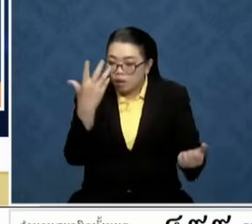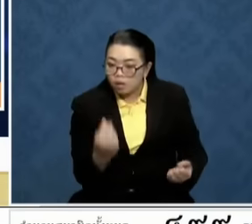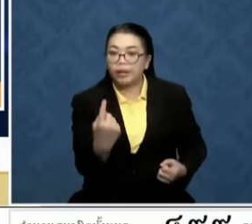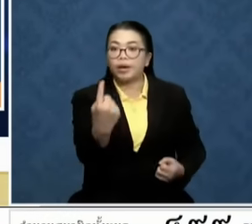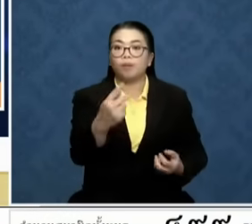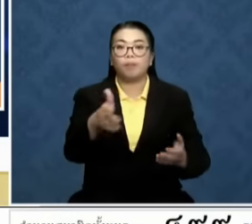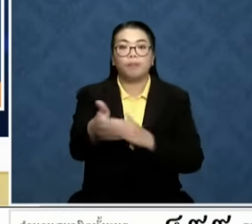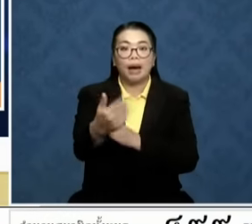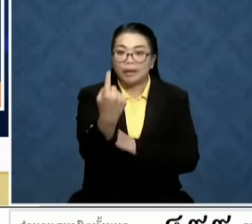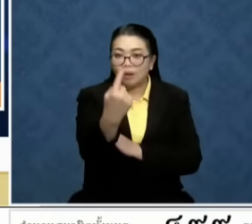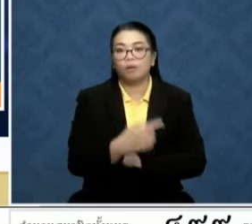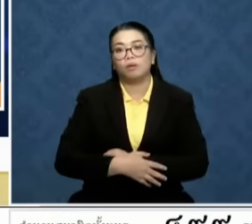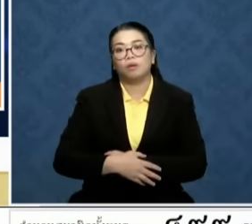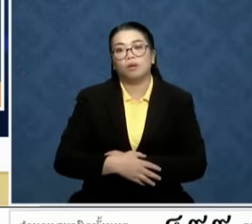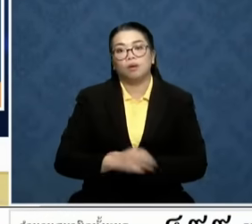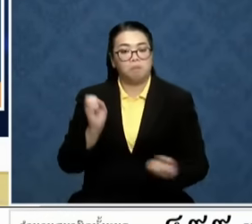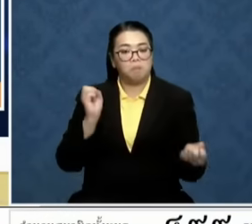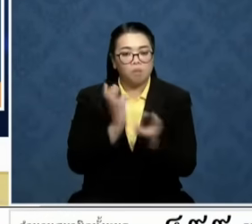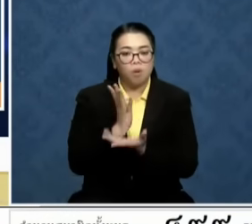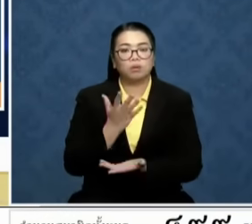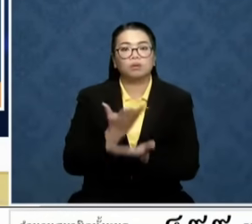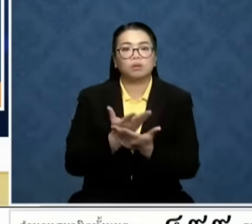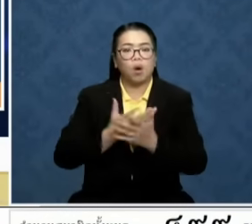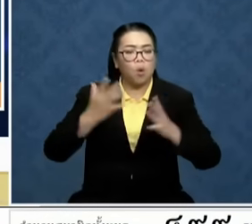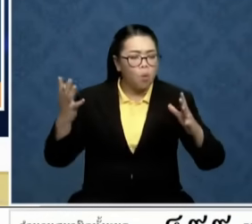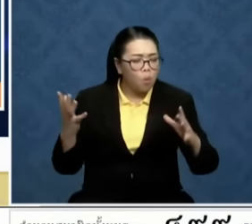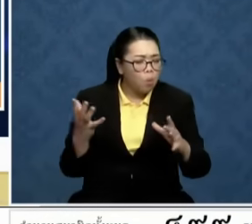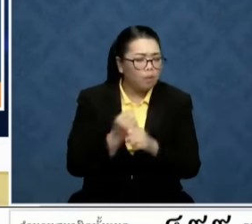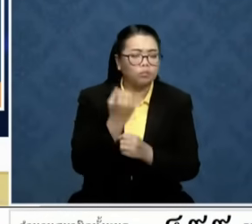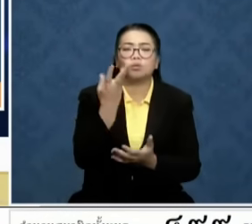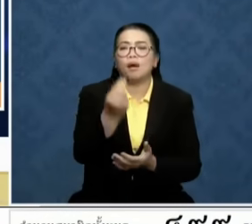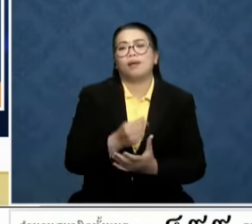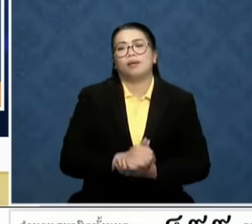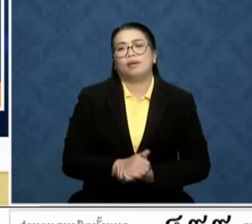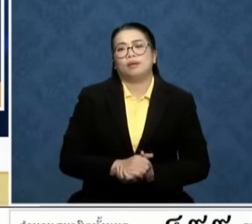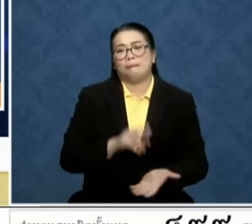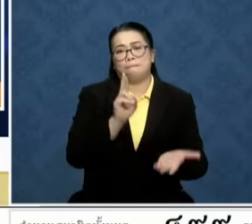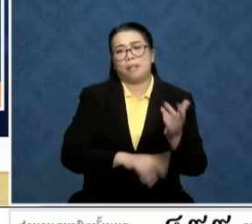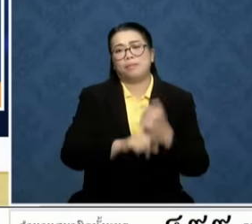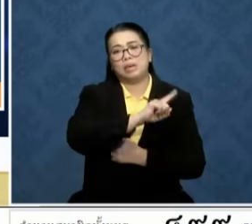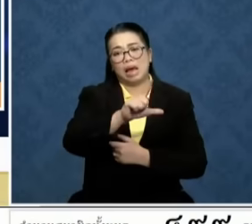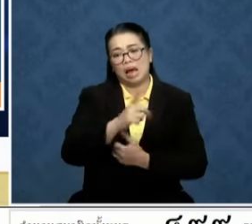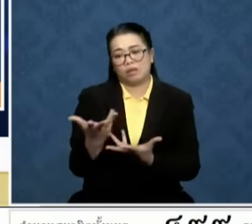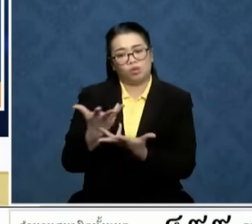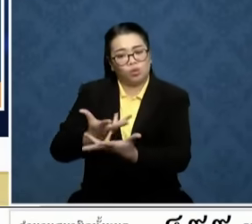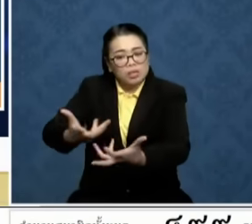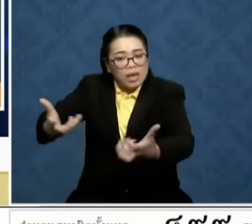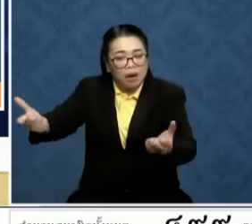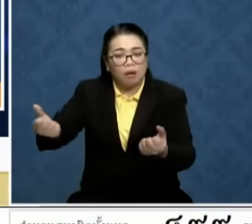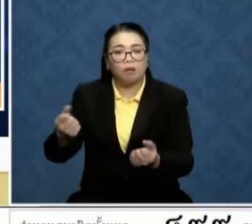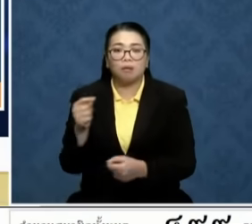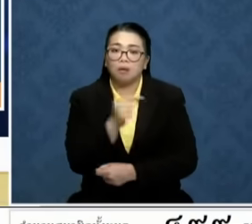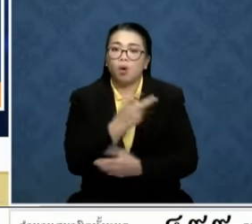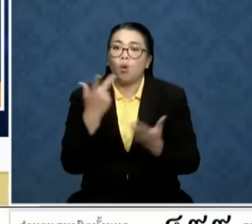ไทยตีมูลค่าเท่าไหร่ครับปรับเมื่อกี้ 1ล้านบาทพอหรือเปล่าแต่เอาจริงๆก็ยังไม่มีเจ้า